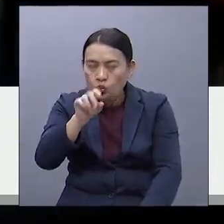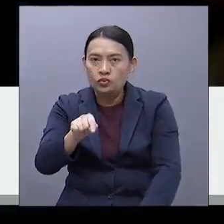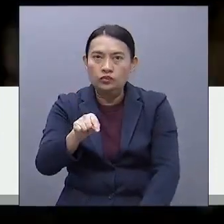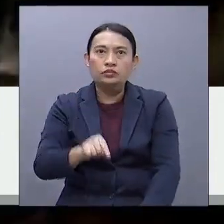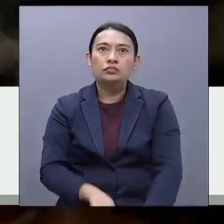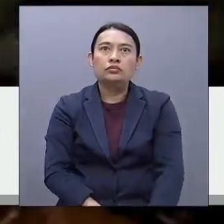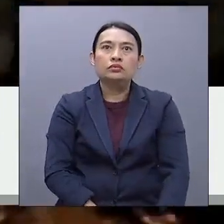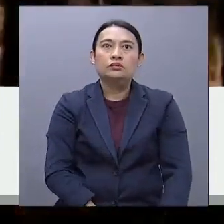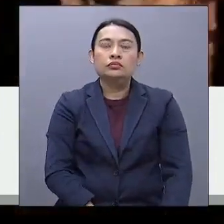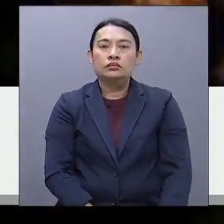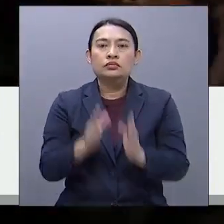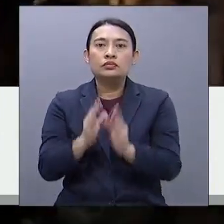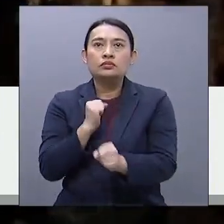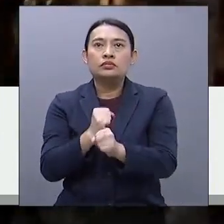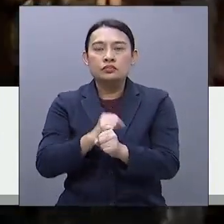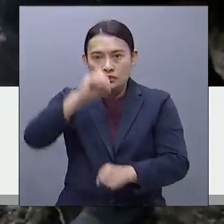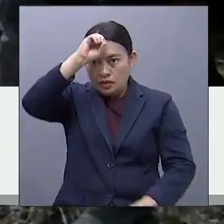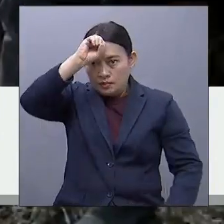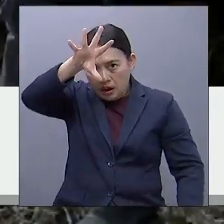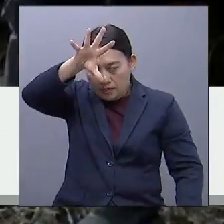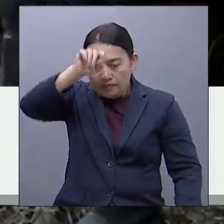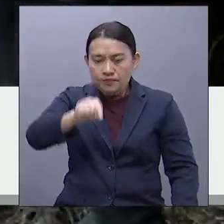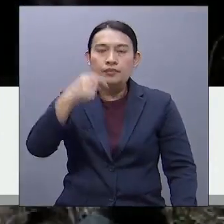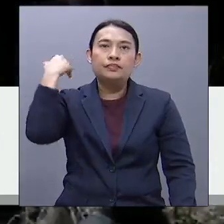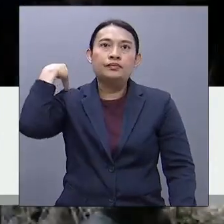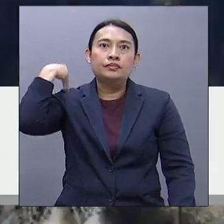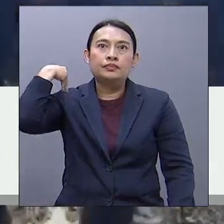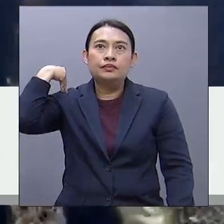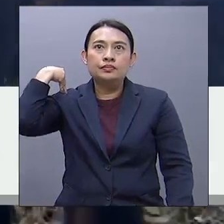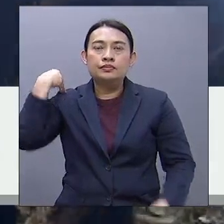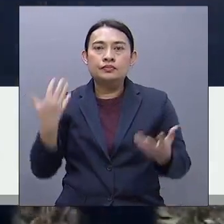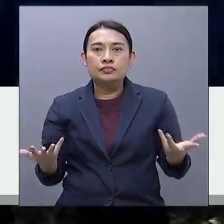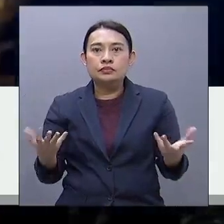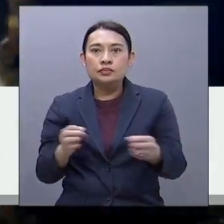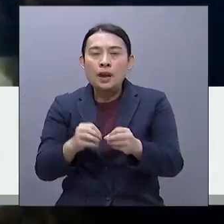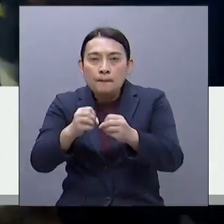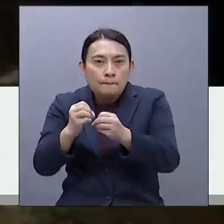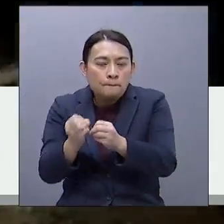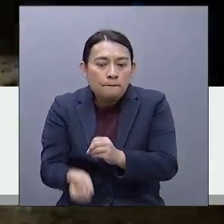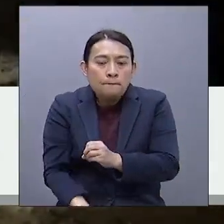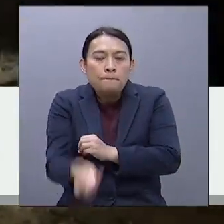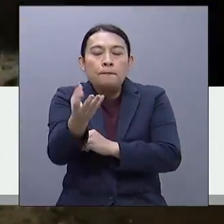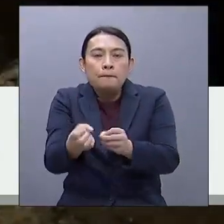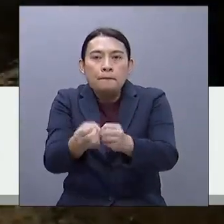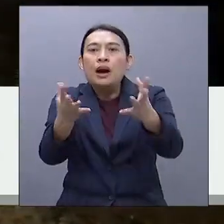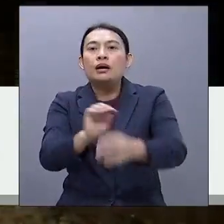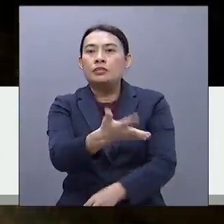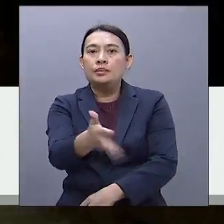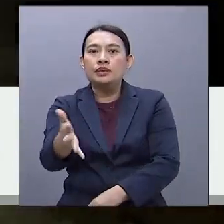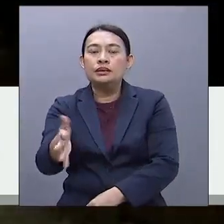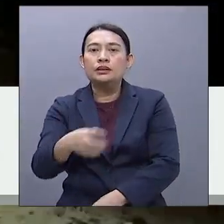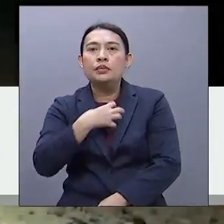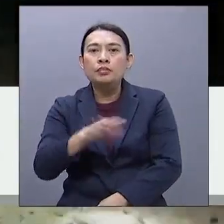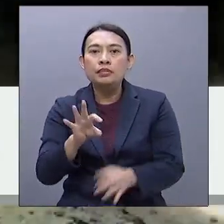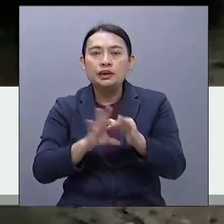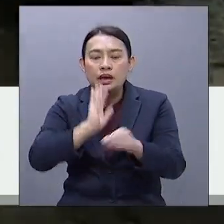จ้าหน้าที่มีเพียงไฟฉายส่องสว่างค่ะไม่มีการใช้ประทัดหรือลูกโยนขับไล่เพราะไม่อยากจะให้